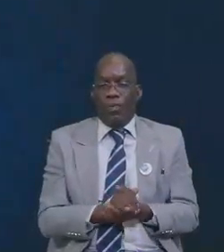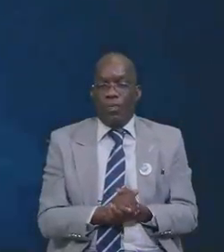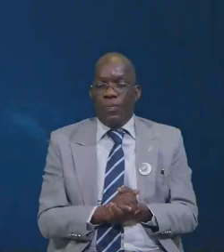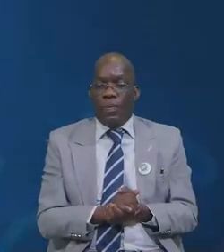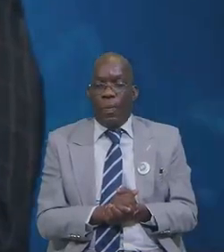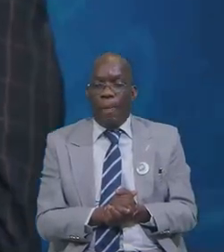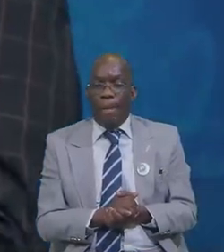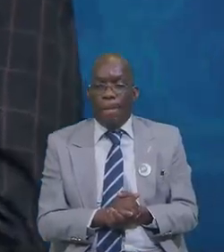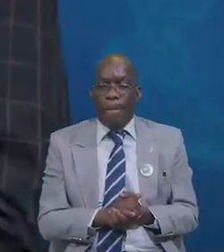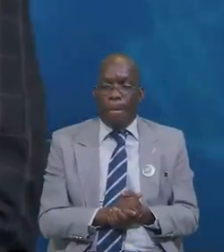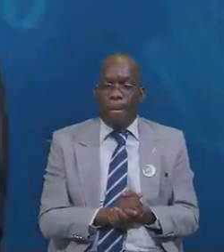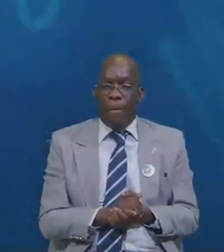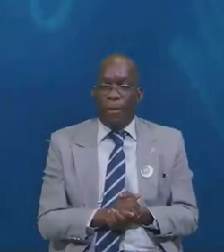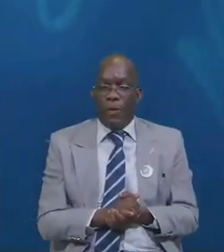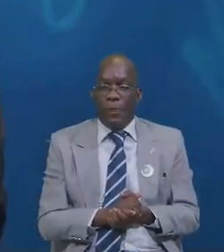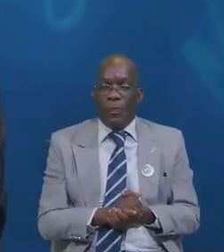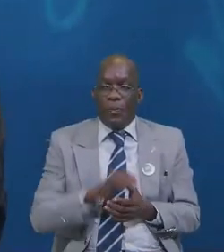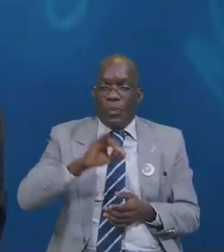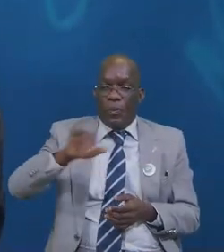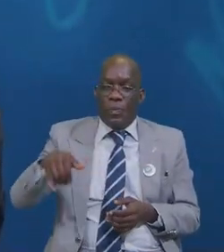Jésus. Voyons Jean